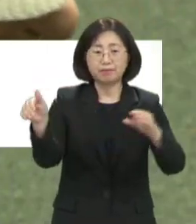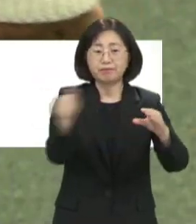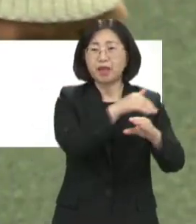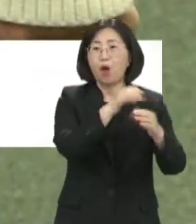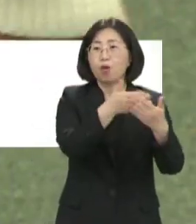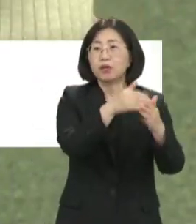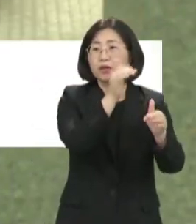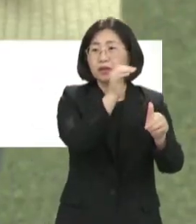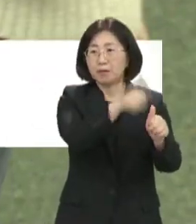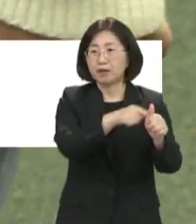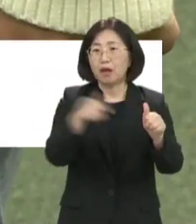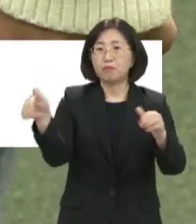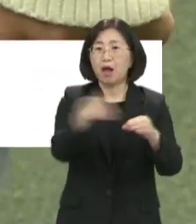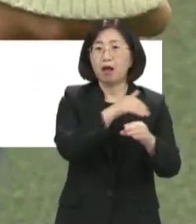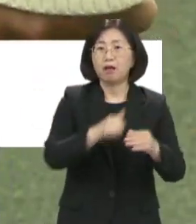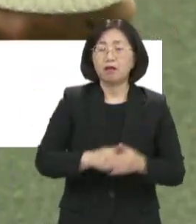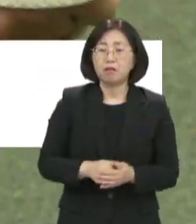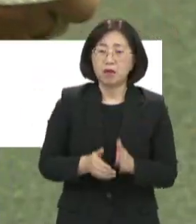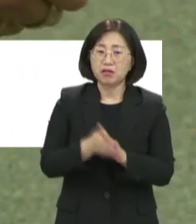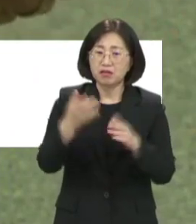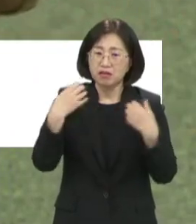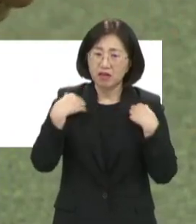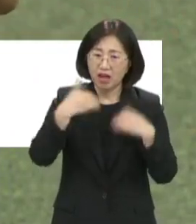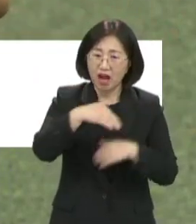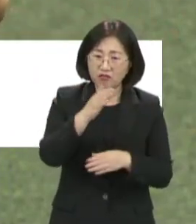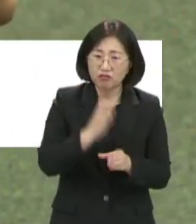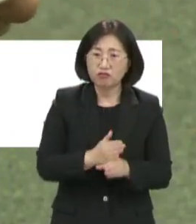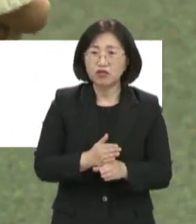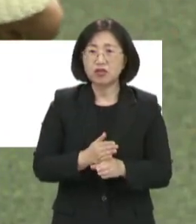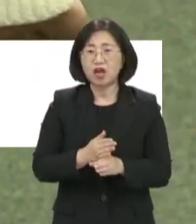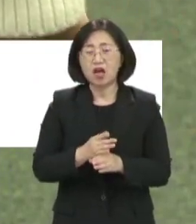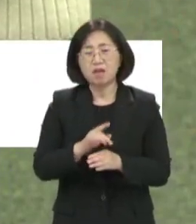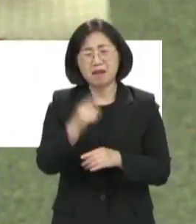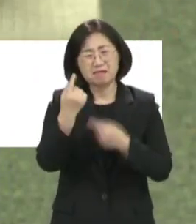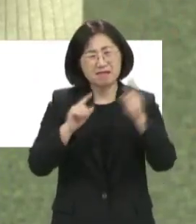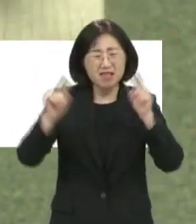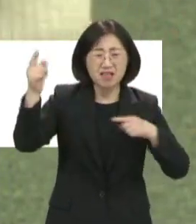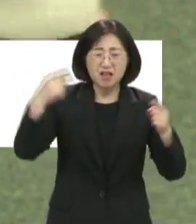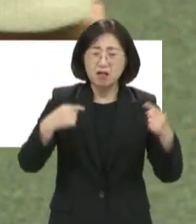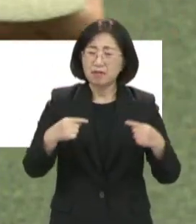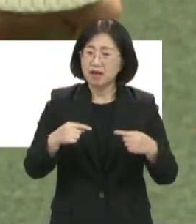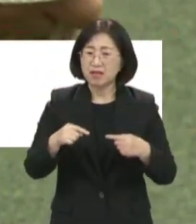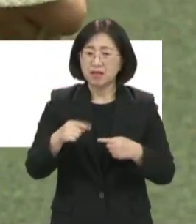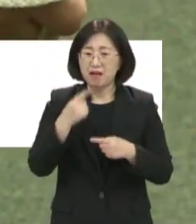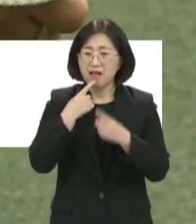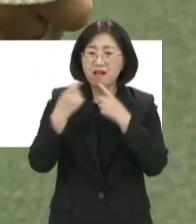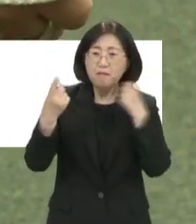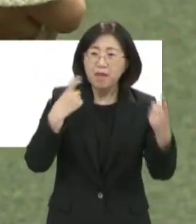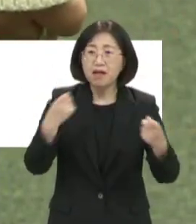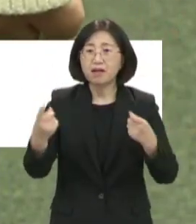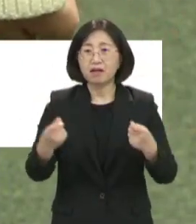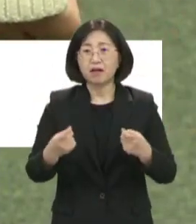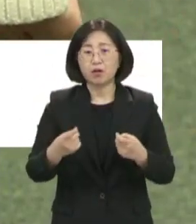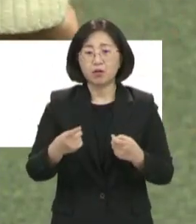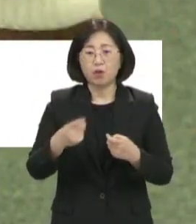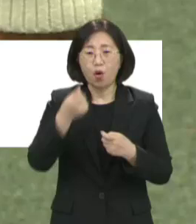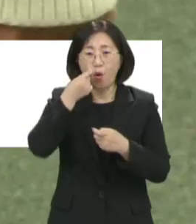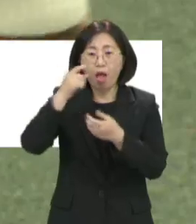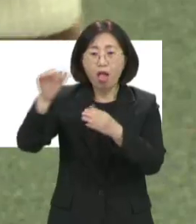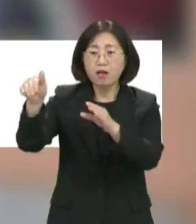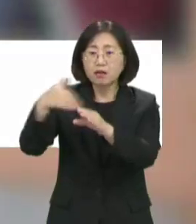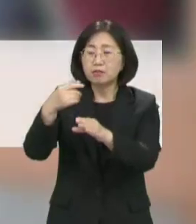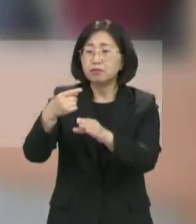뭐 시청에 지금 가는 중이다. 막 그런 식으로 협박도 하고 선생님들 다섯 명 월급도 달라고